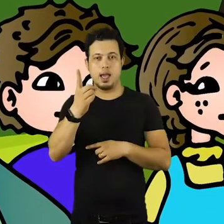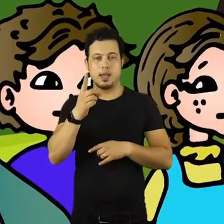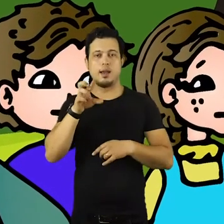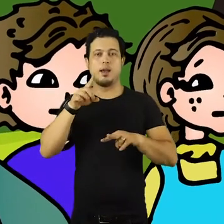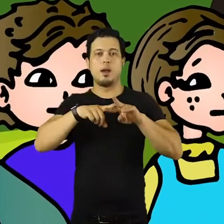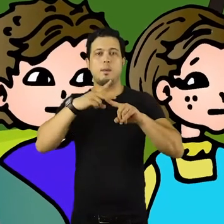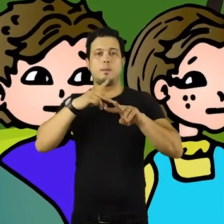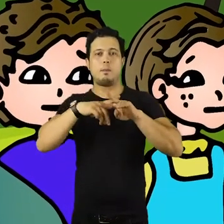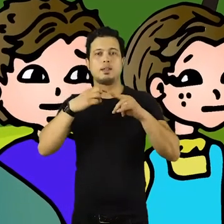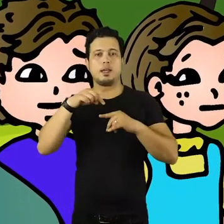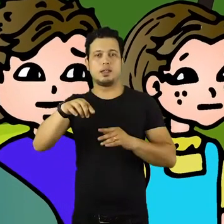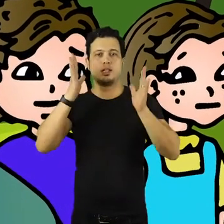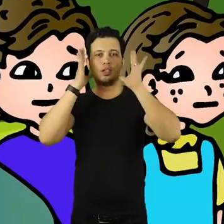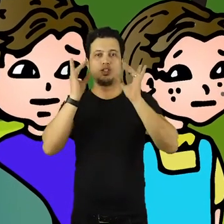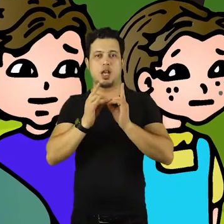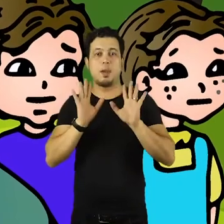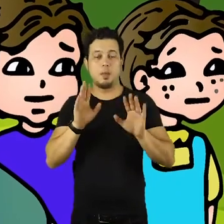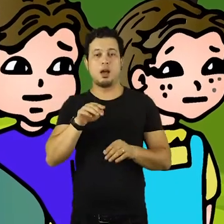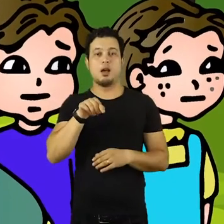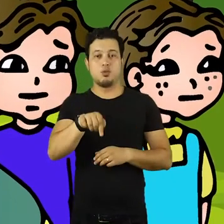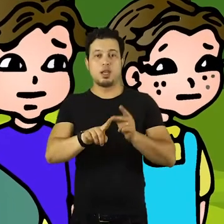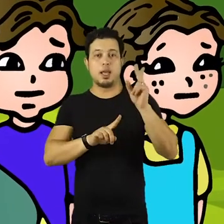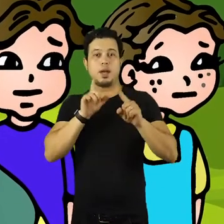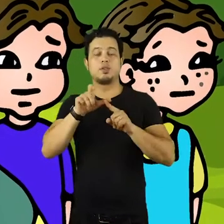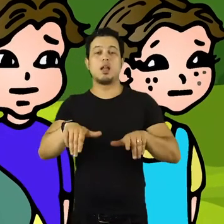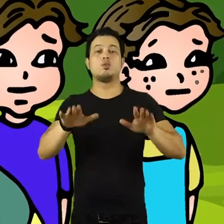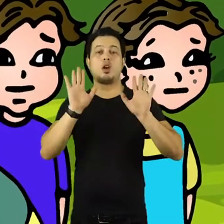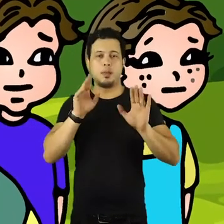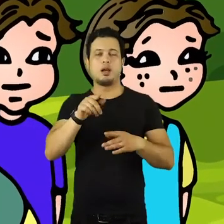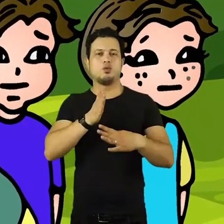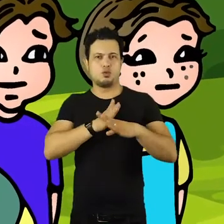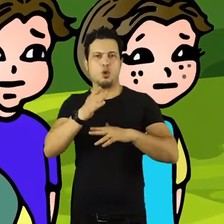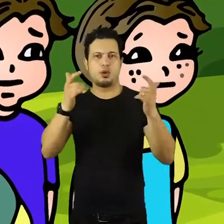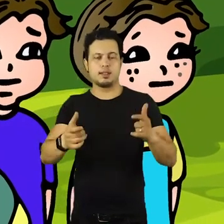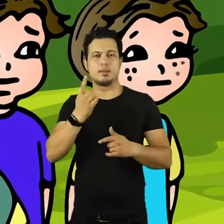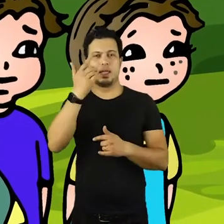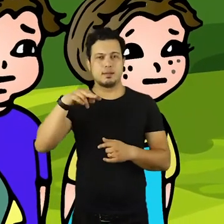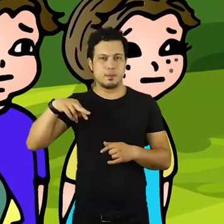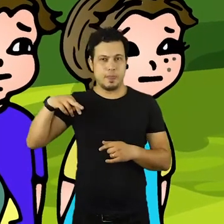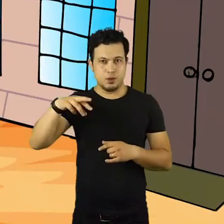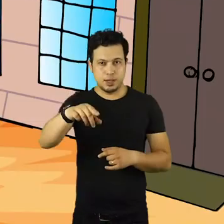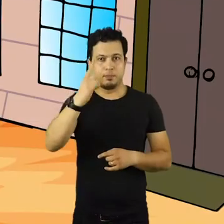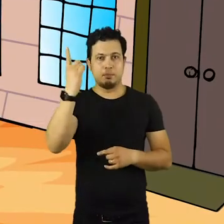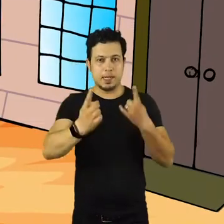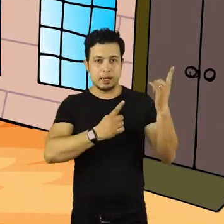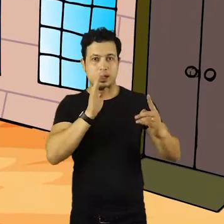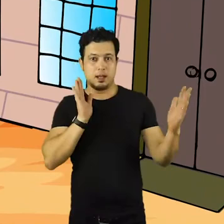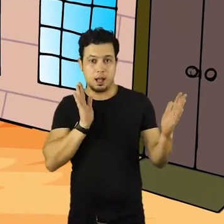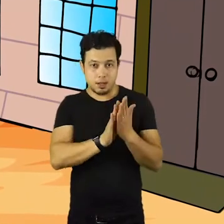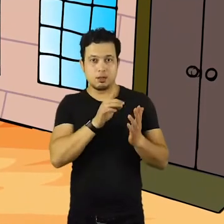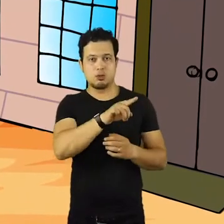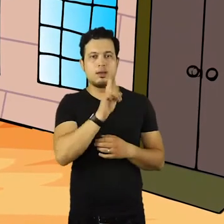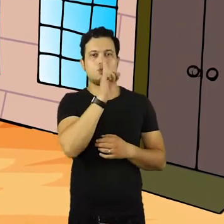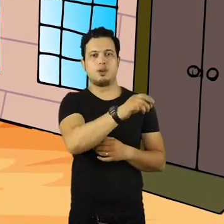Camii. İbrahim Çallı burada değil ama doğru yerdeyiz. En iyisi mi biraz yürüyelim... Birilerine